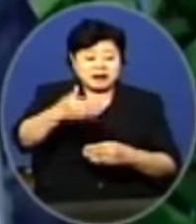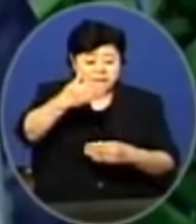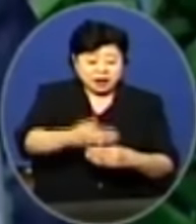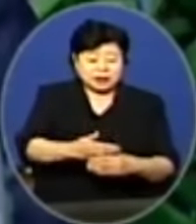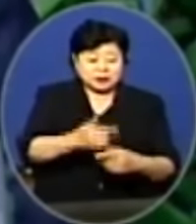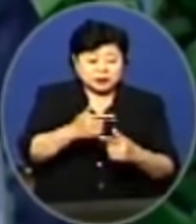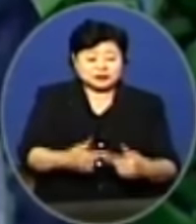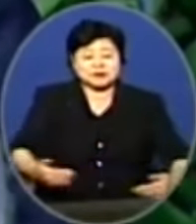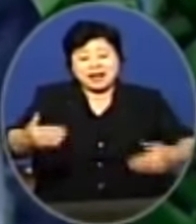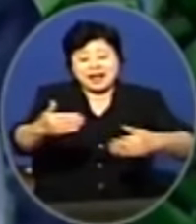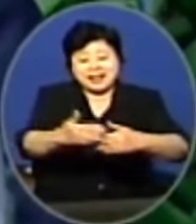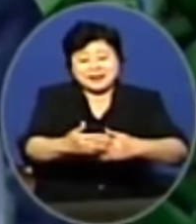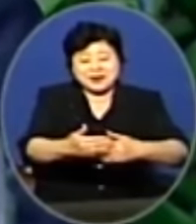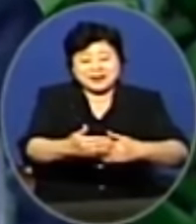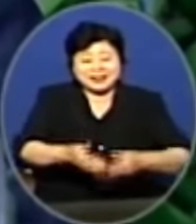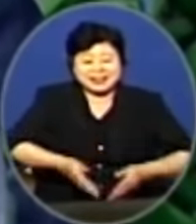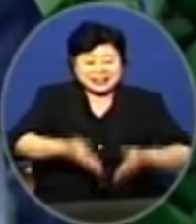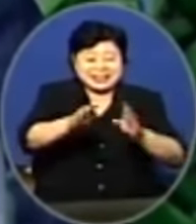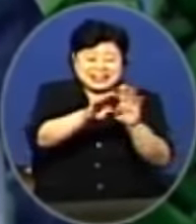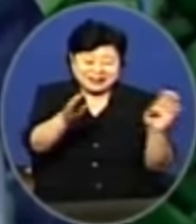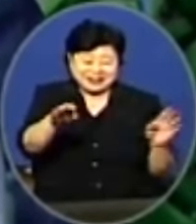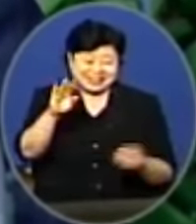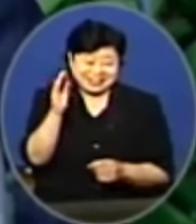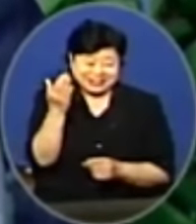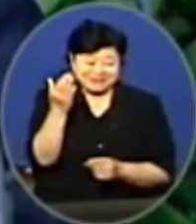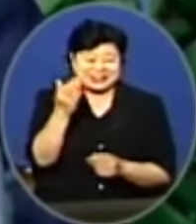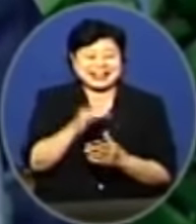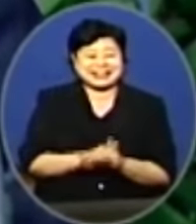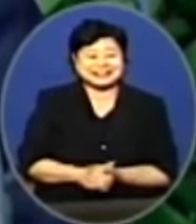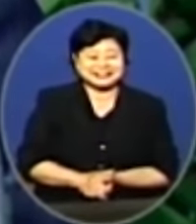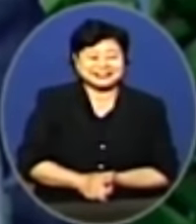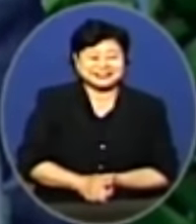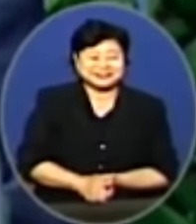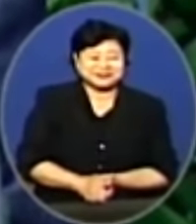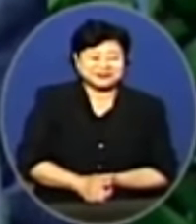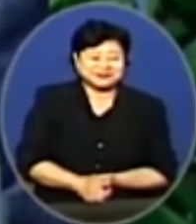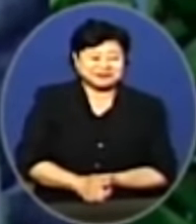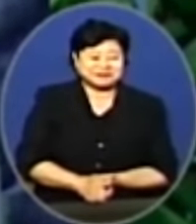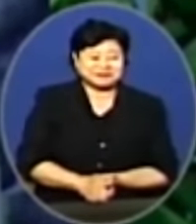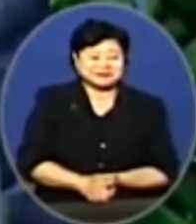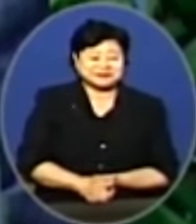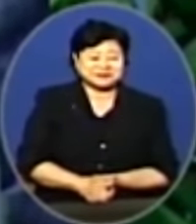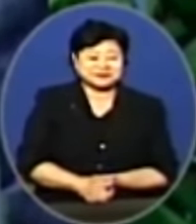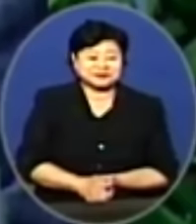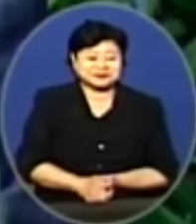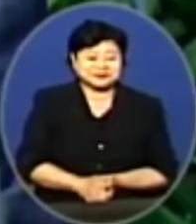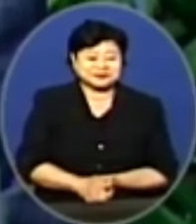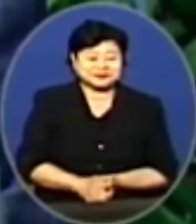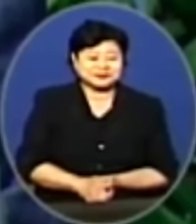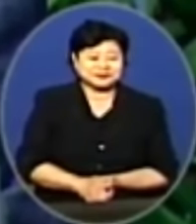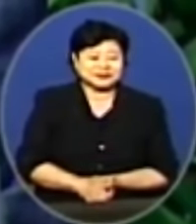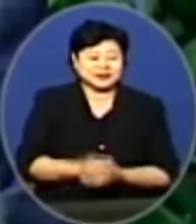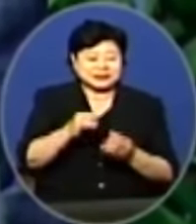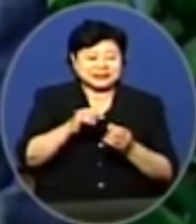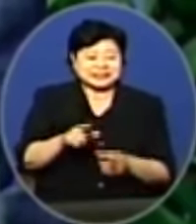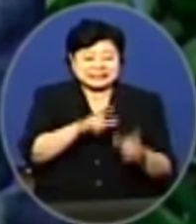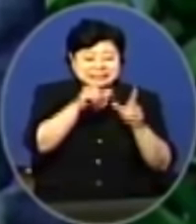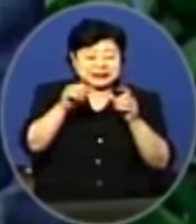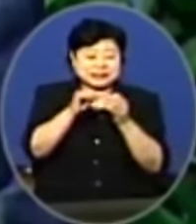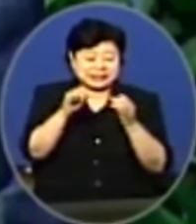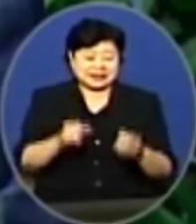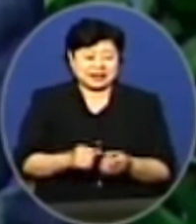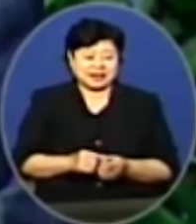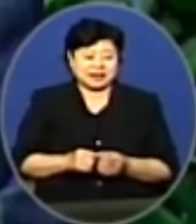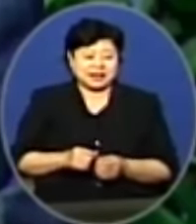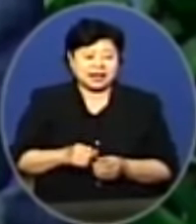예수님을 끌어안으면 바로 예수님이 길이니까 해방돼 나온다는 것입니다. 인생을 살아가다가